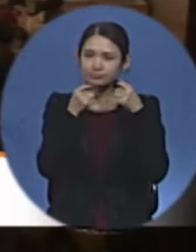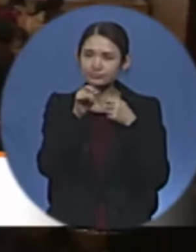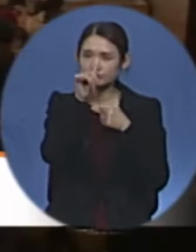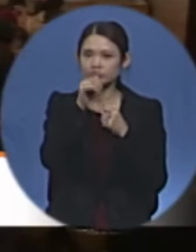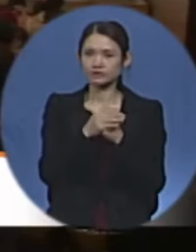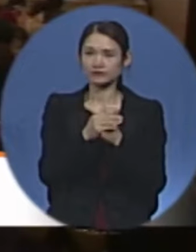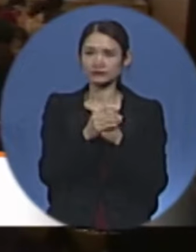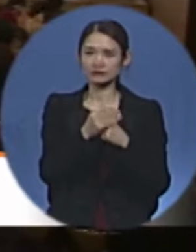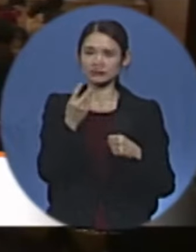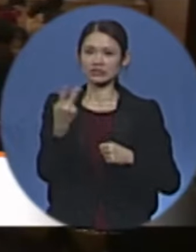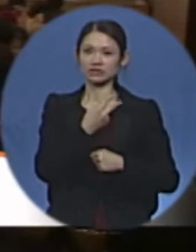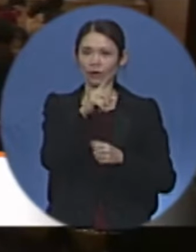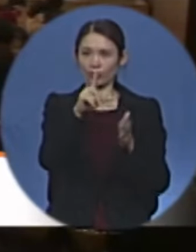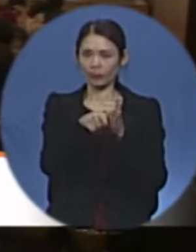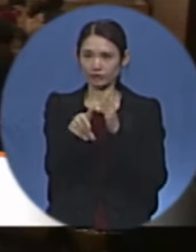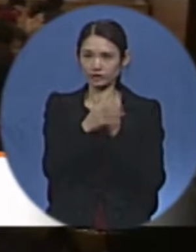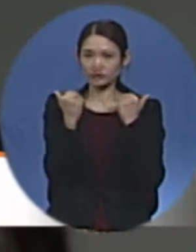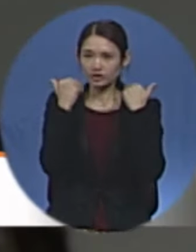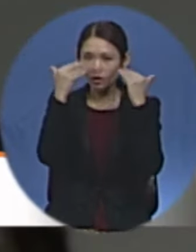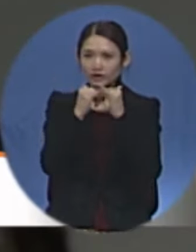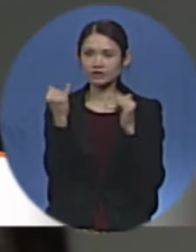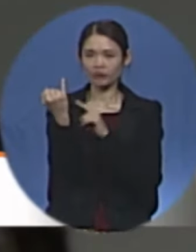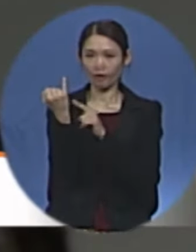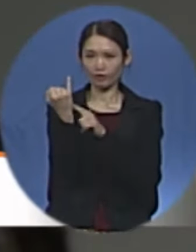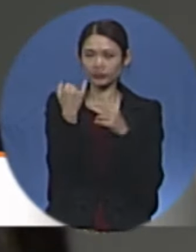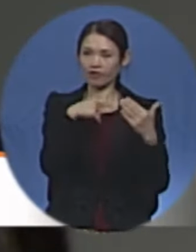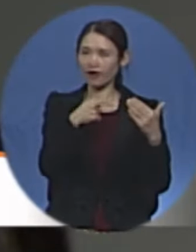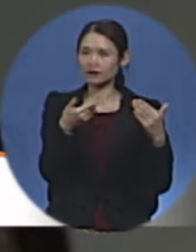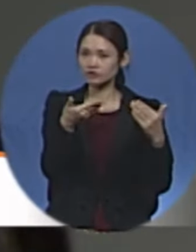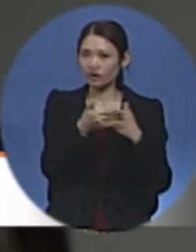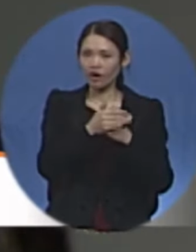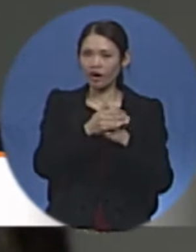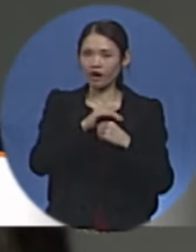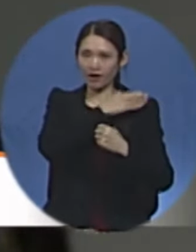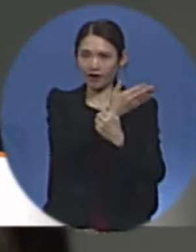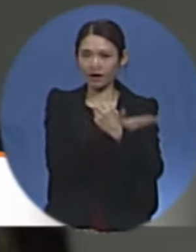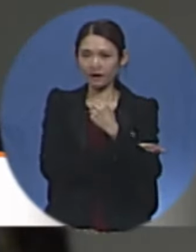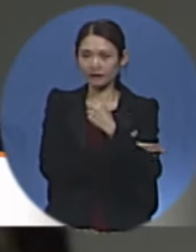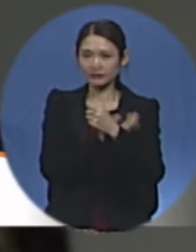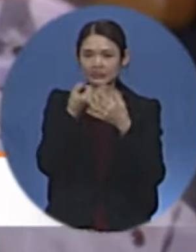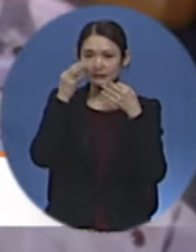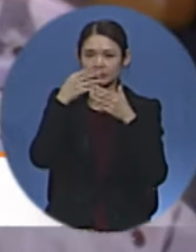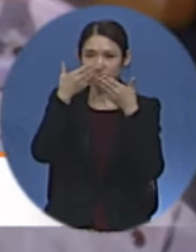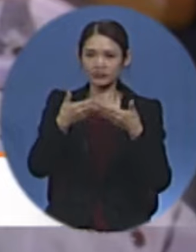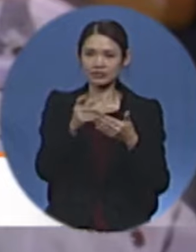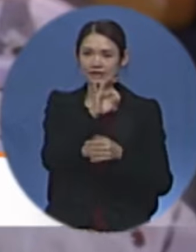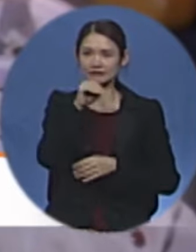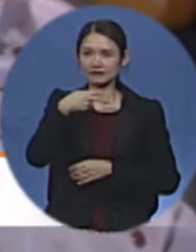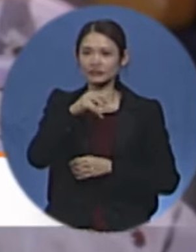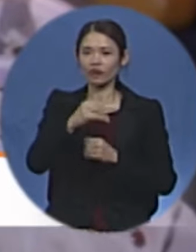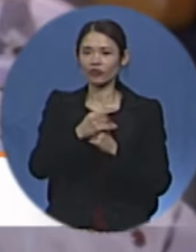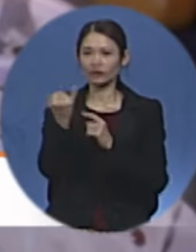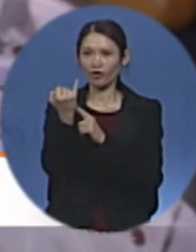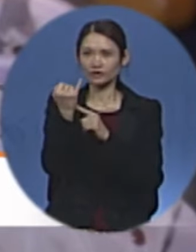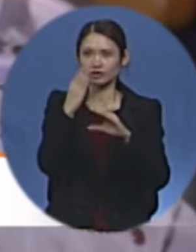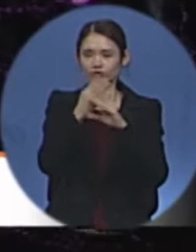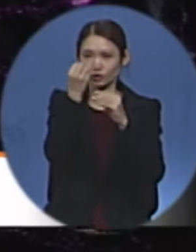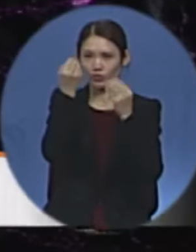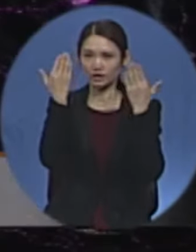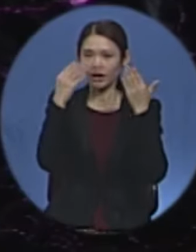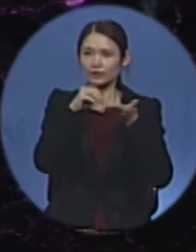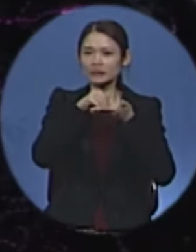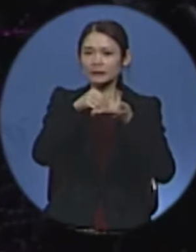지난 2000년부터 성인 여성들을 가르치는 학력 인정 2년제 학교 일성 여자 중고등학교의 입학식이